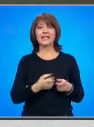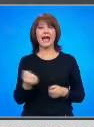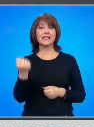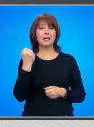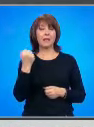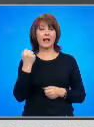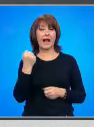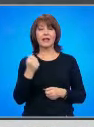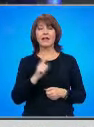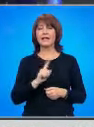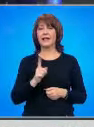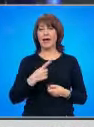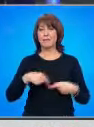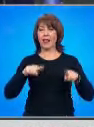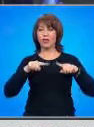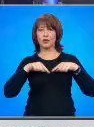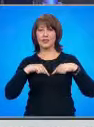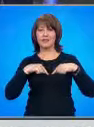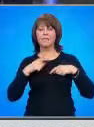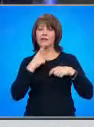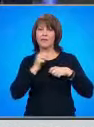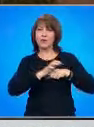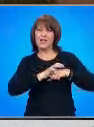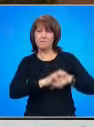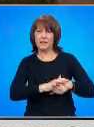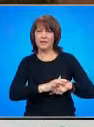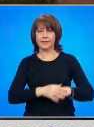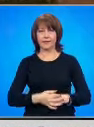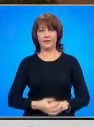досъдебни производства, с които да бъдат притискани.